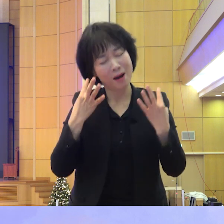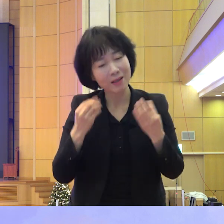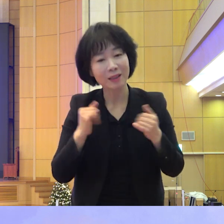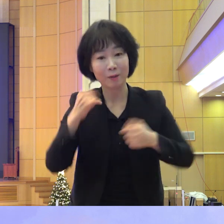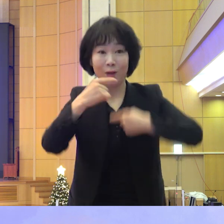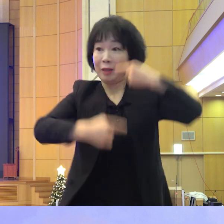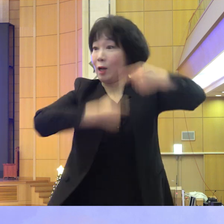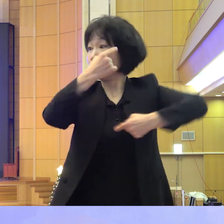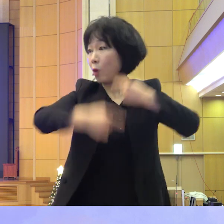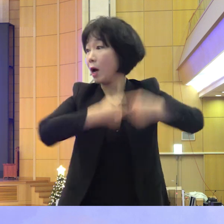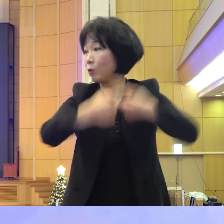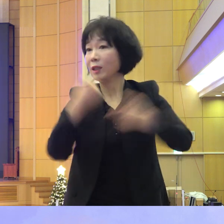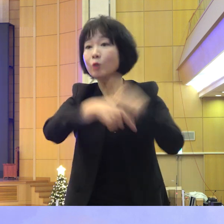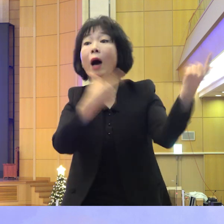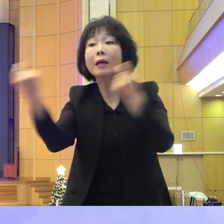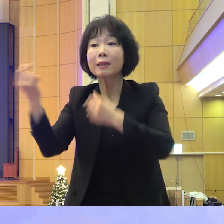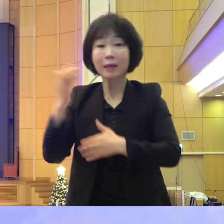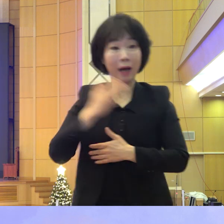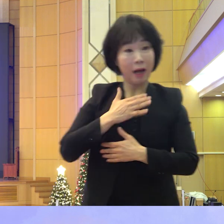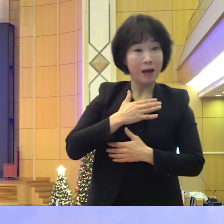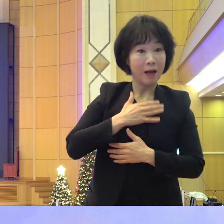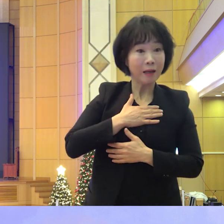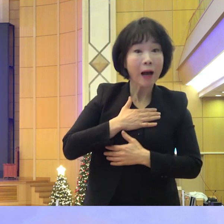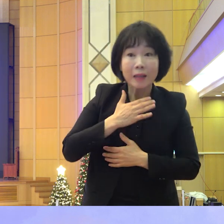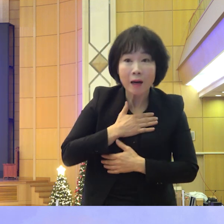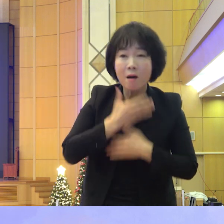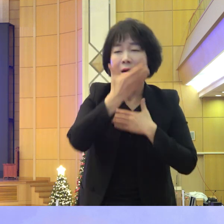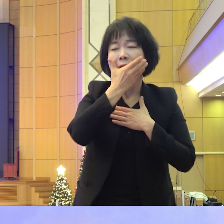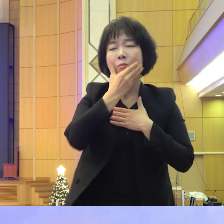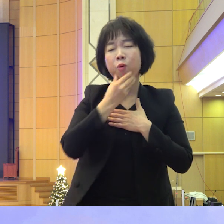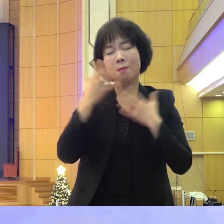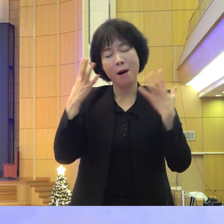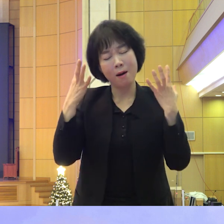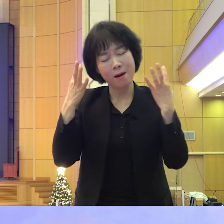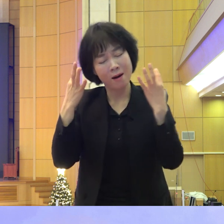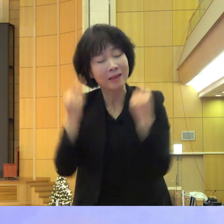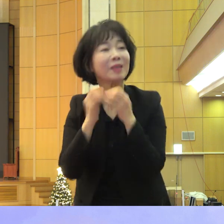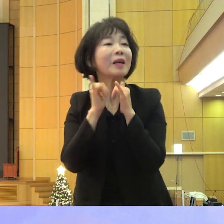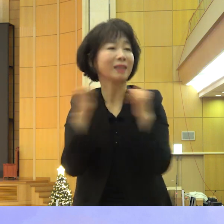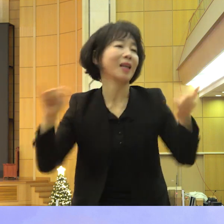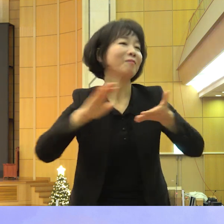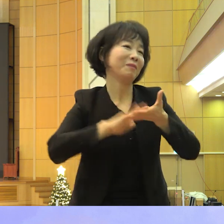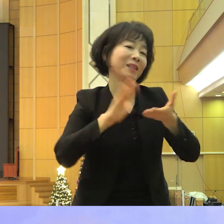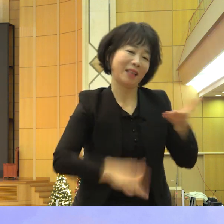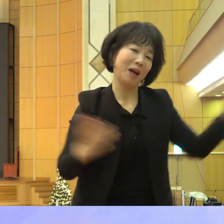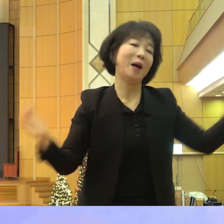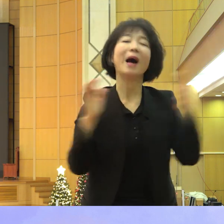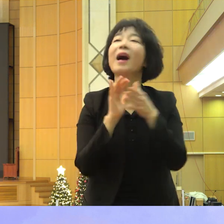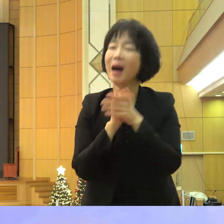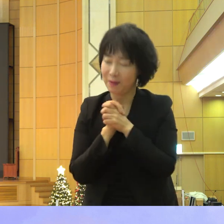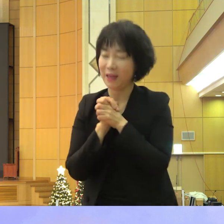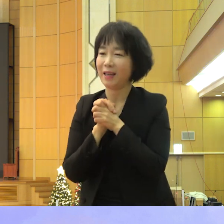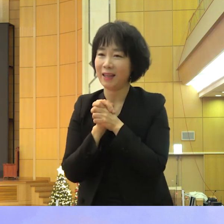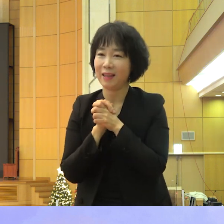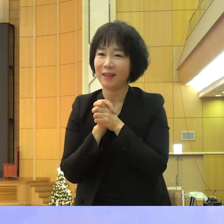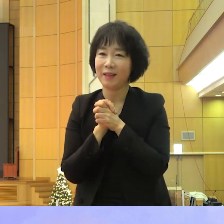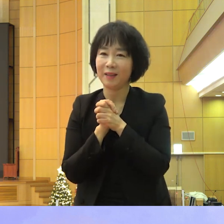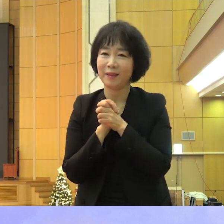네, 한 번 더 하겠습니다. 우리는 복 있는 사람입니다. 네,